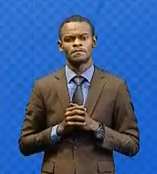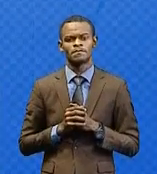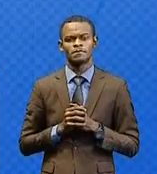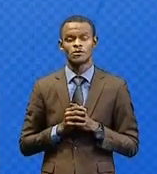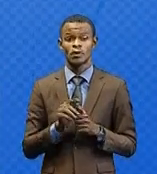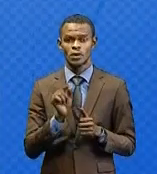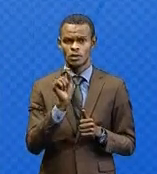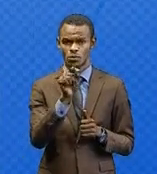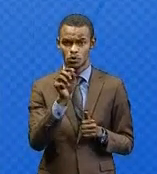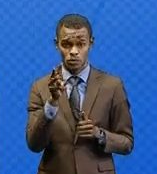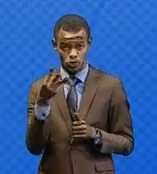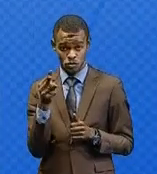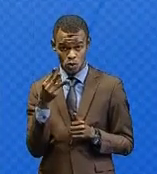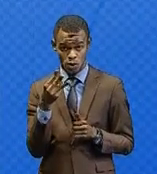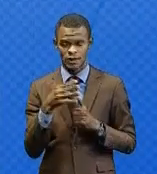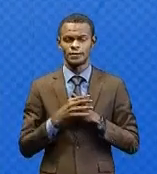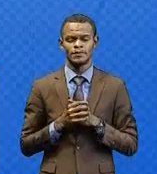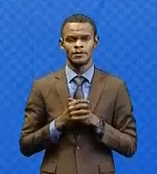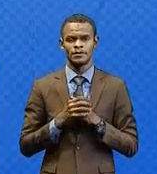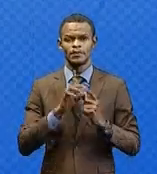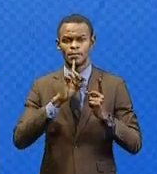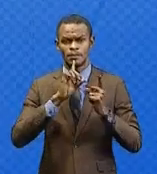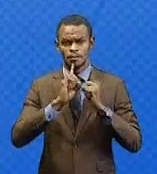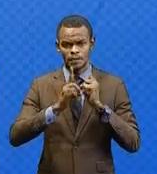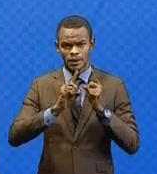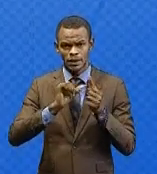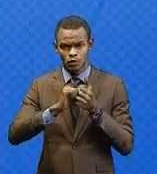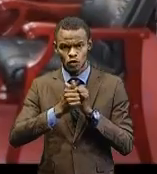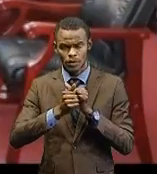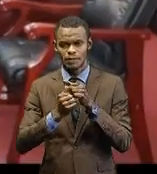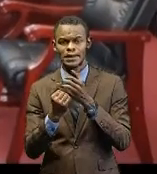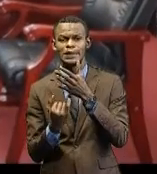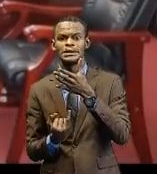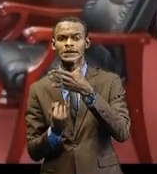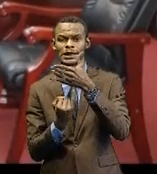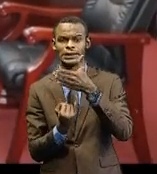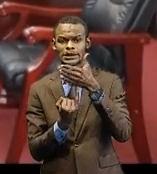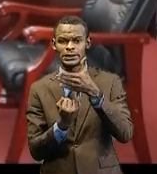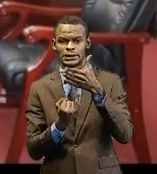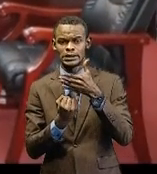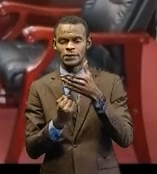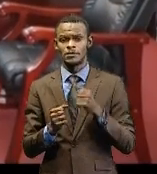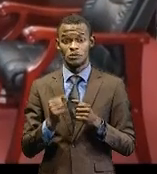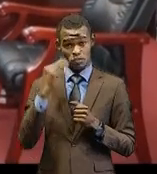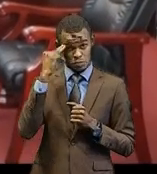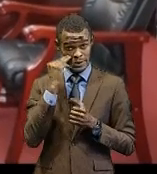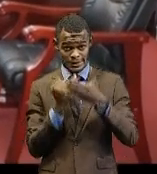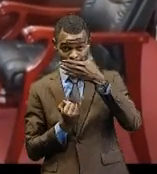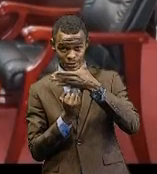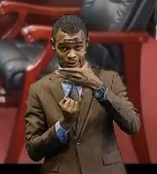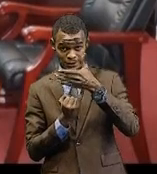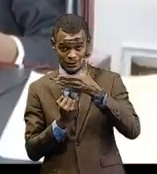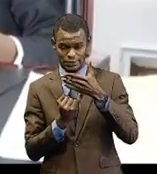Le point 3, relatif au plan d'industrialisation. Le ministre de l'Industrie a